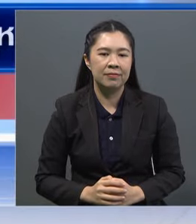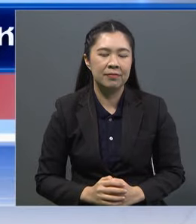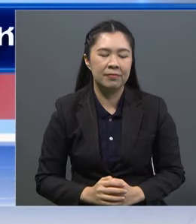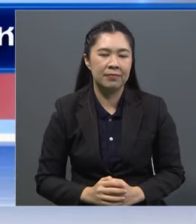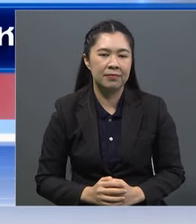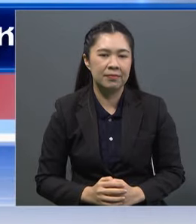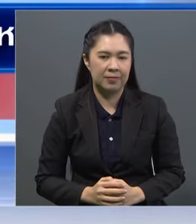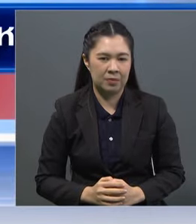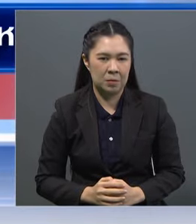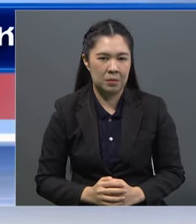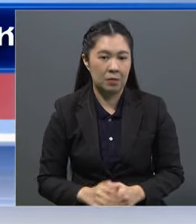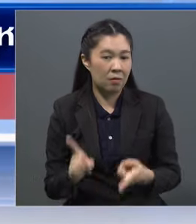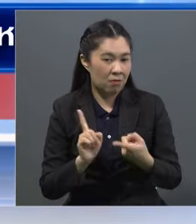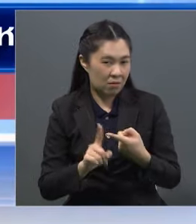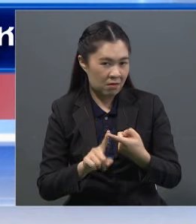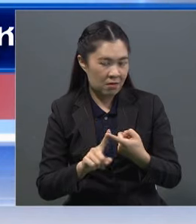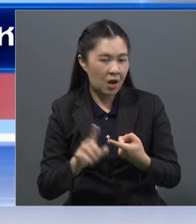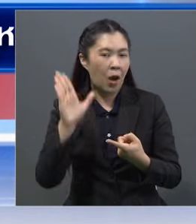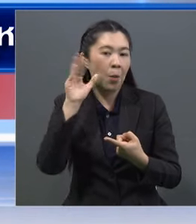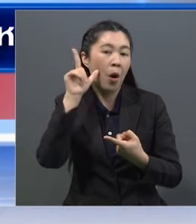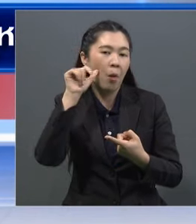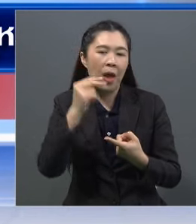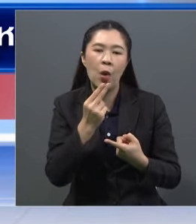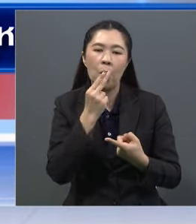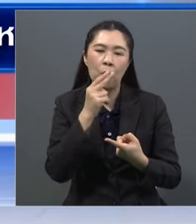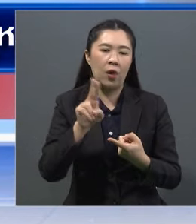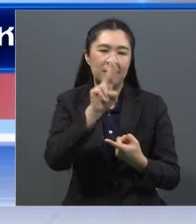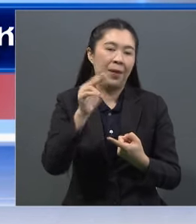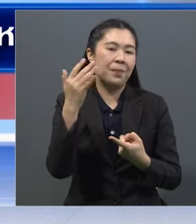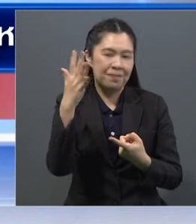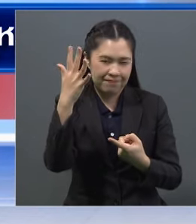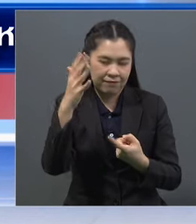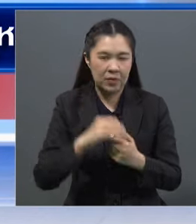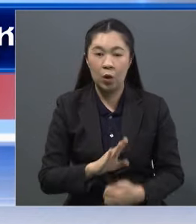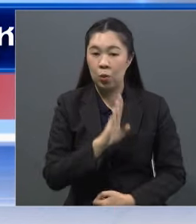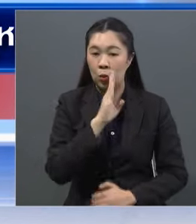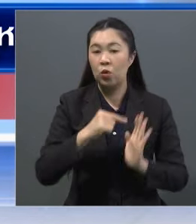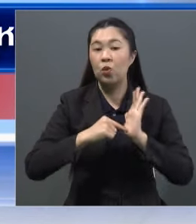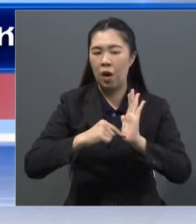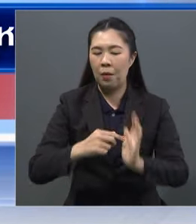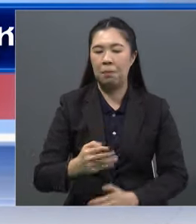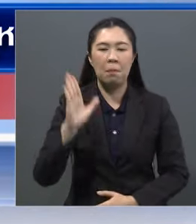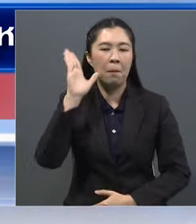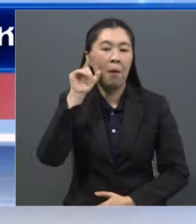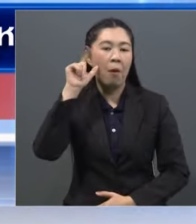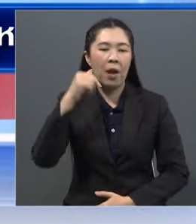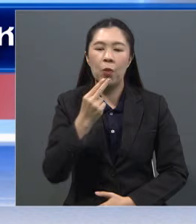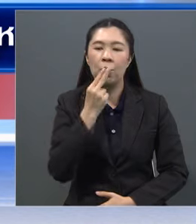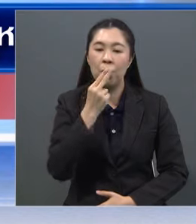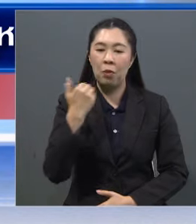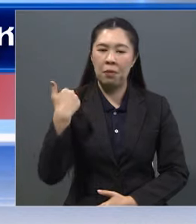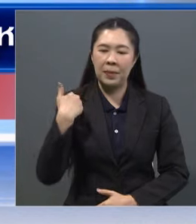หนึ่งเลยพ่อแม่ต้องไม่ใช้บุหรี่ไฟฟ้านะคะเพราะว่าการที่พ่อแม่ใช้บุหรี่ไฟฟ้าก็ถือว่าเป็นตัวแบบที่ไม่ดี